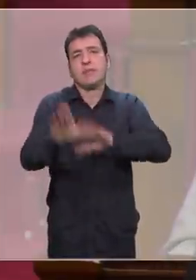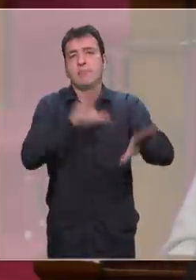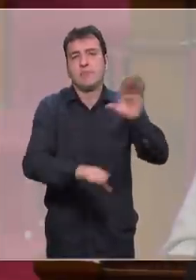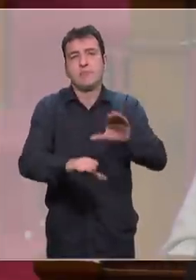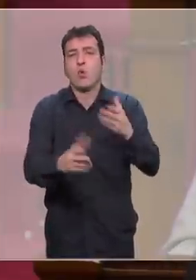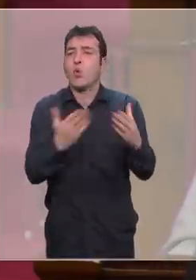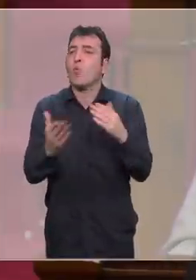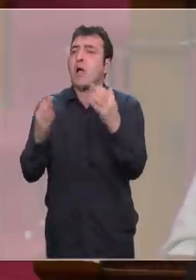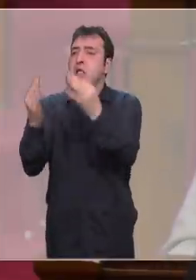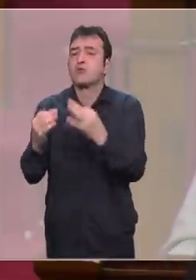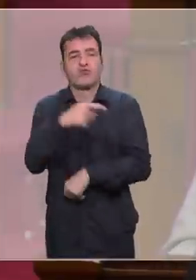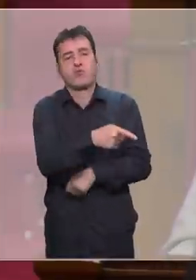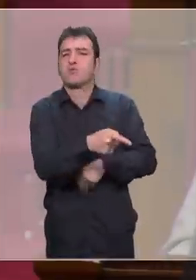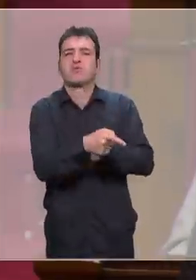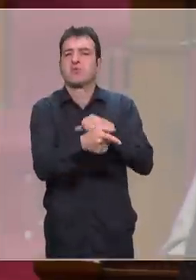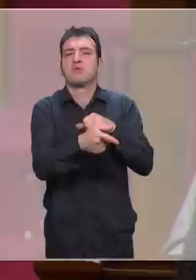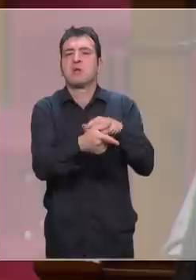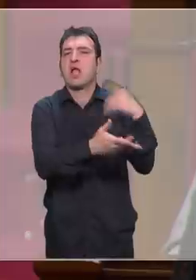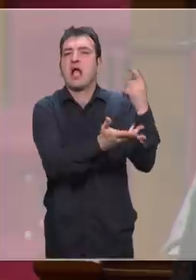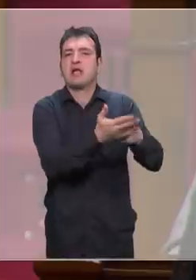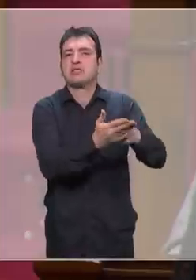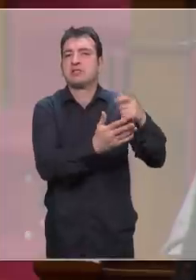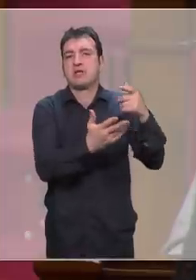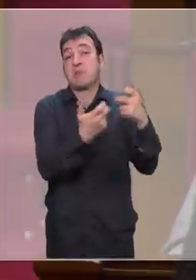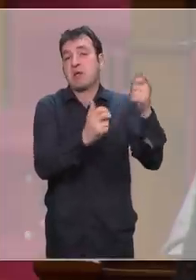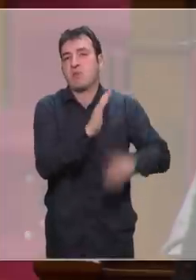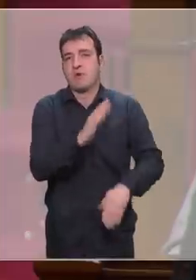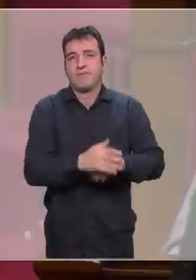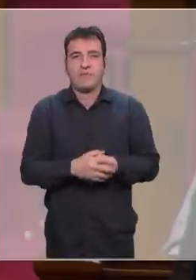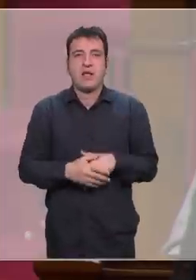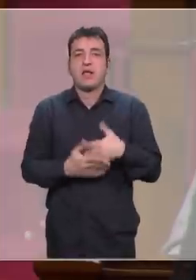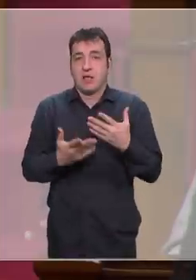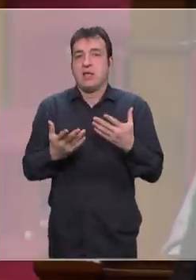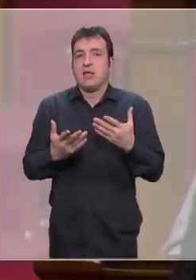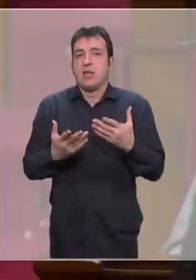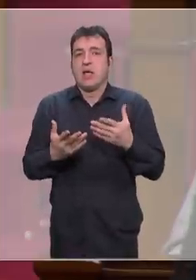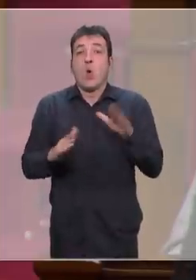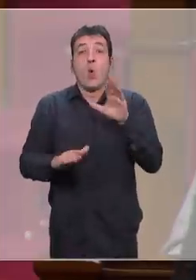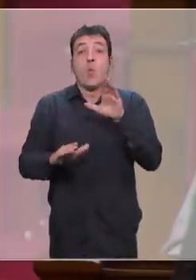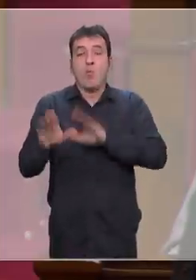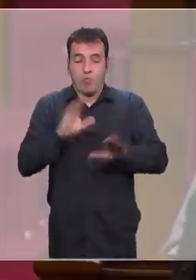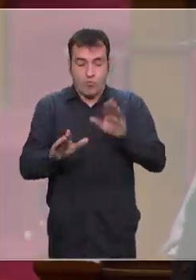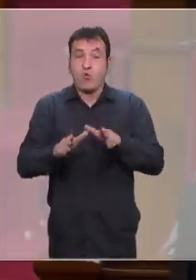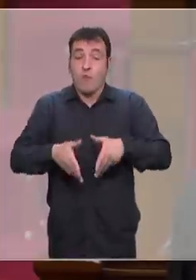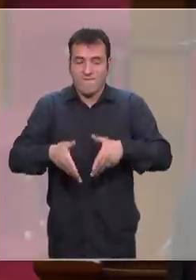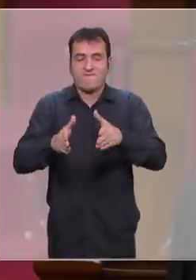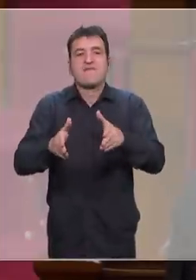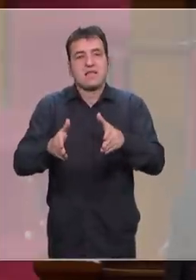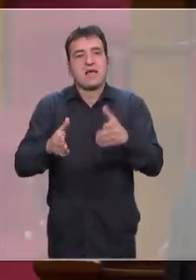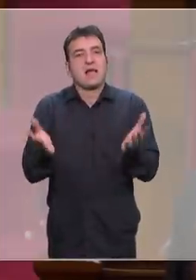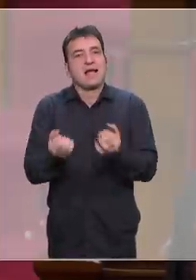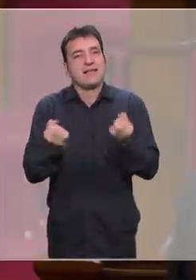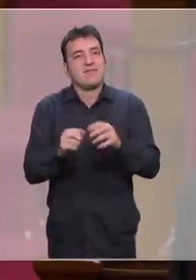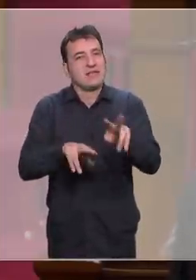conventionnels. Après plusieurs années de croissance, la filière bio traverse une véritable crise. Pour les éleveurs de porc